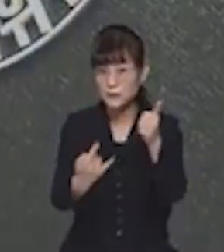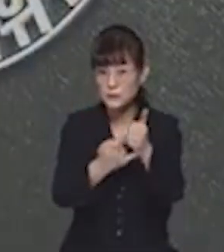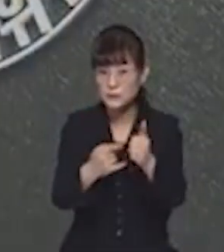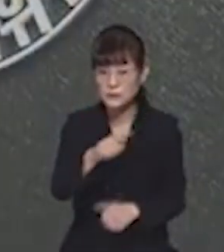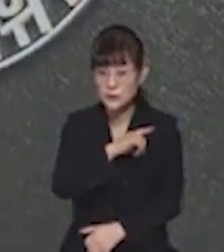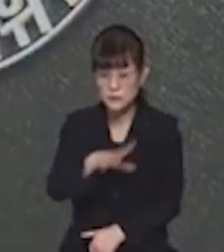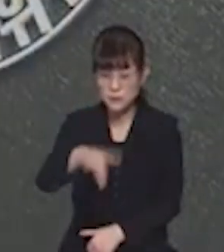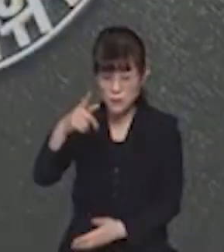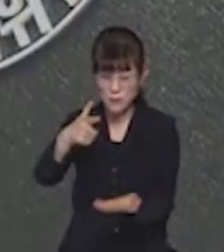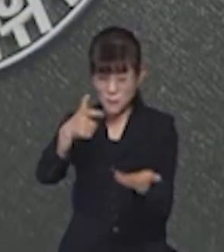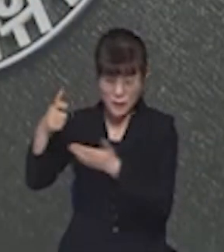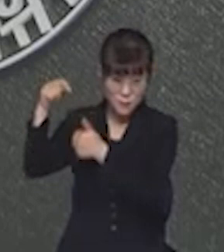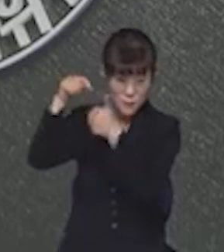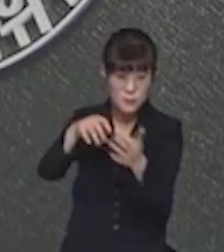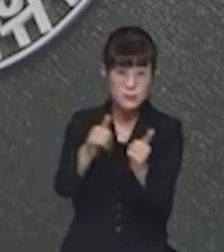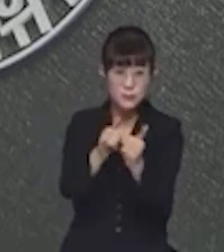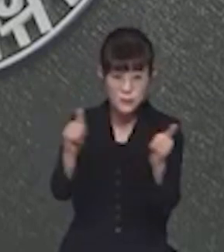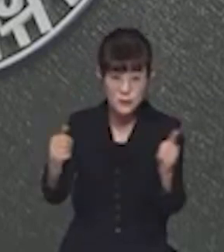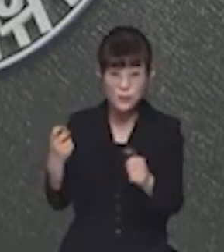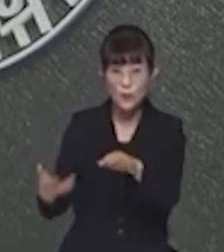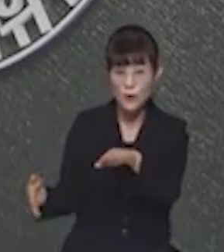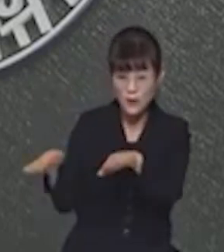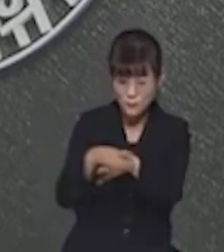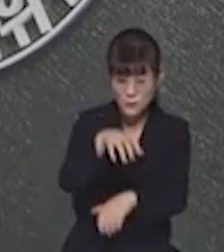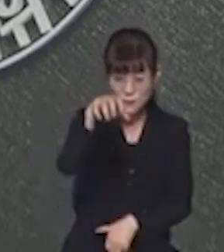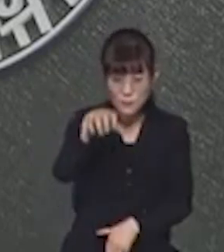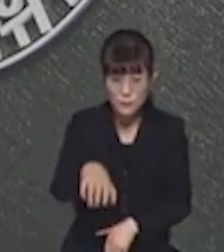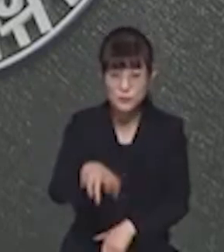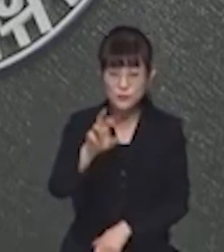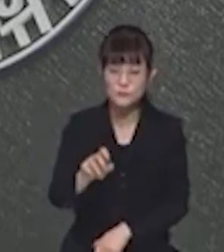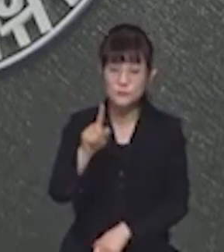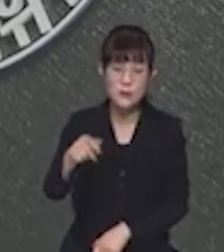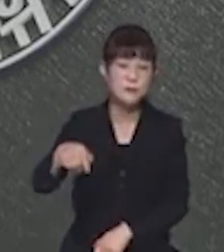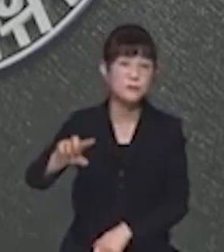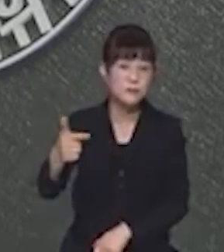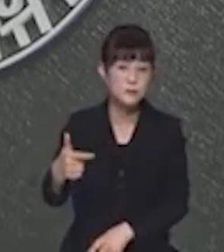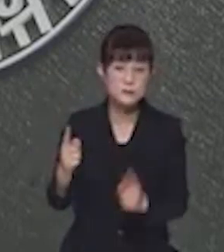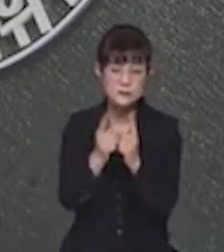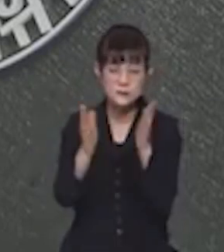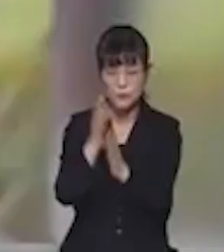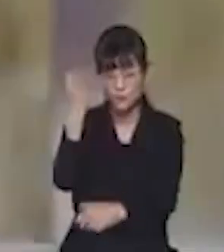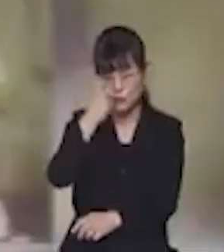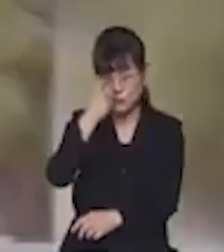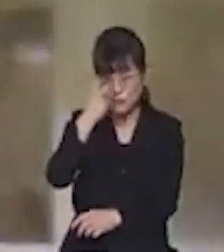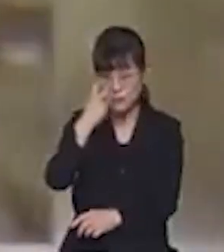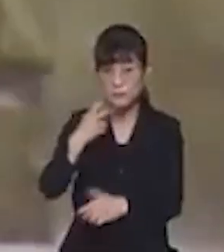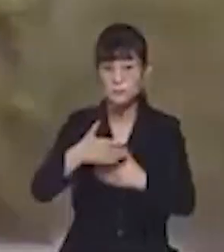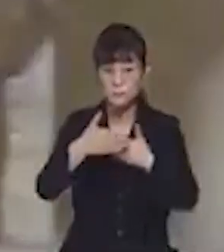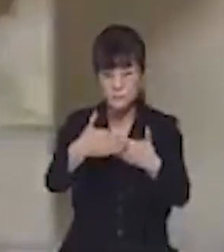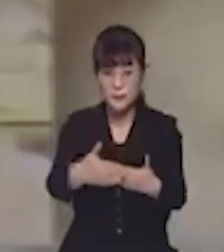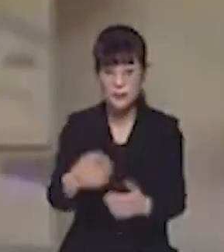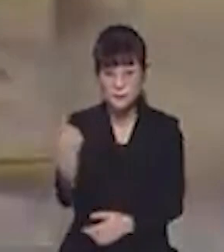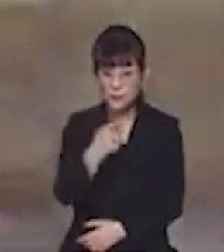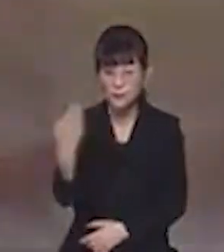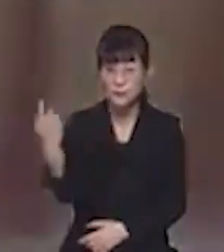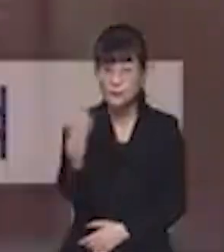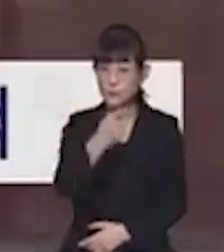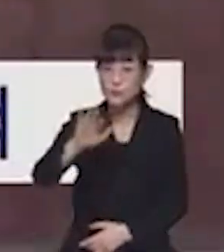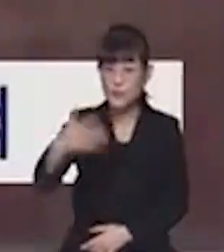발포 명령자와 안매장지 규명 등 핵심 과제 21건을 직권조사해왔습니다.